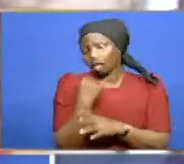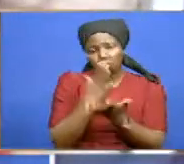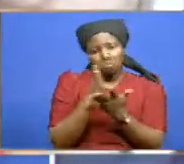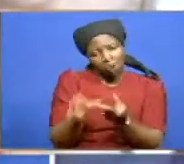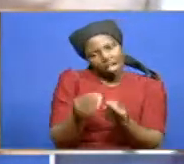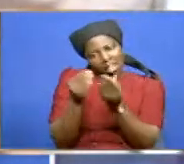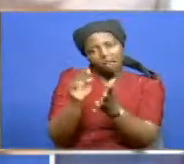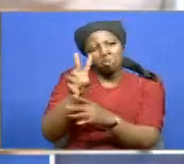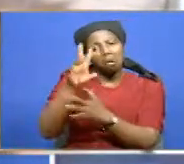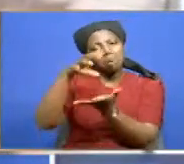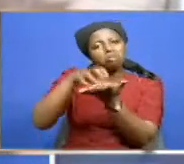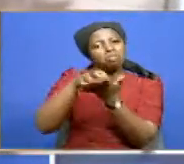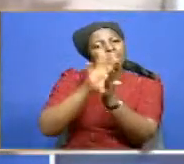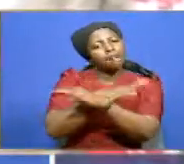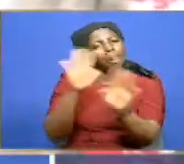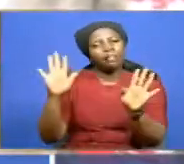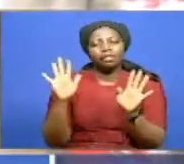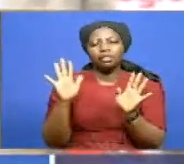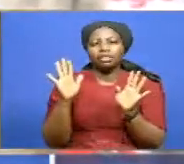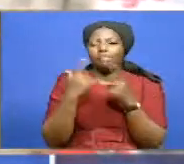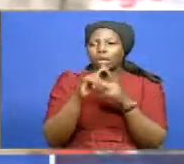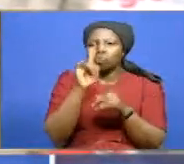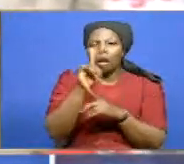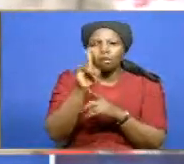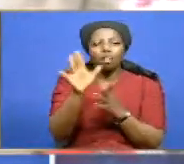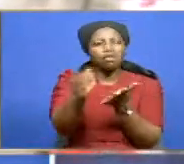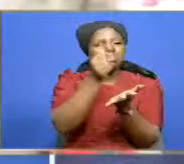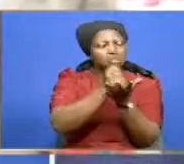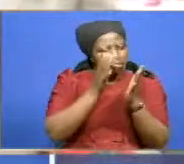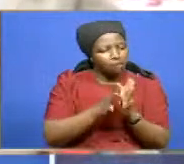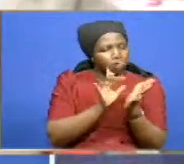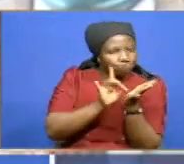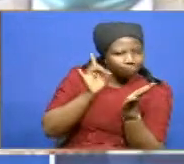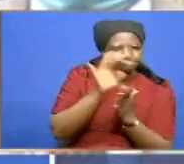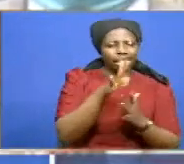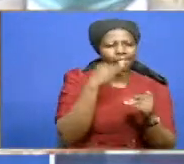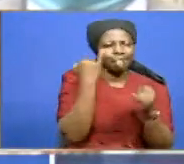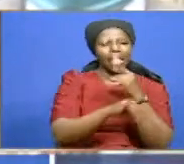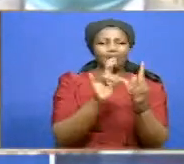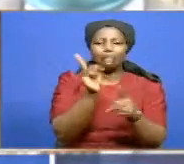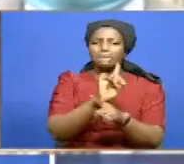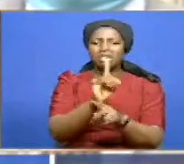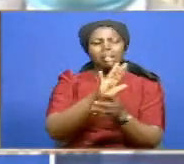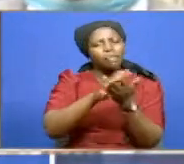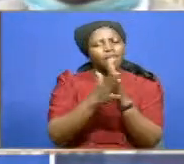mbili, mmoja wa makurutu hao aliondolewa mnamo dakika za mwisho bila sababu. Nataka